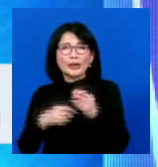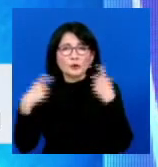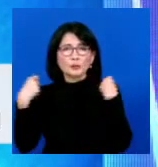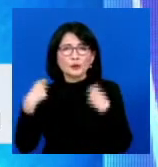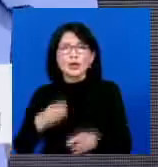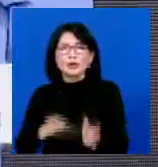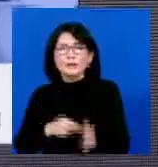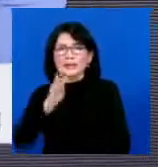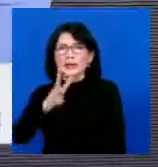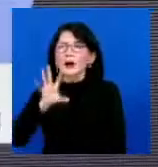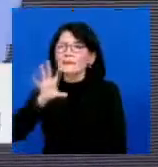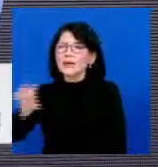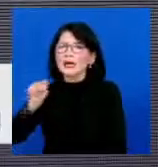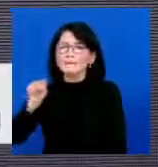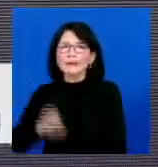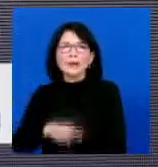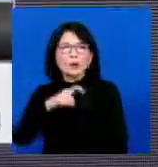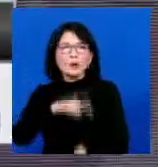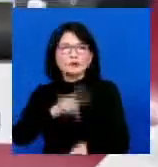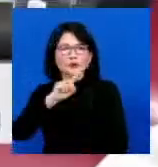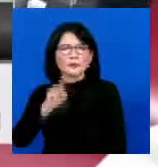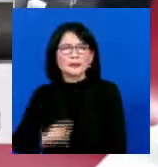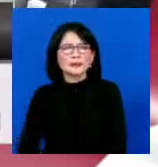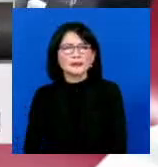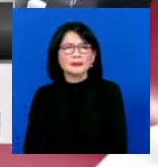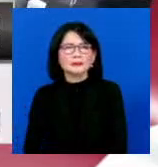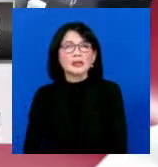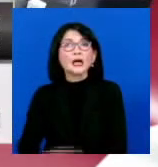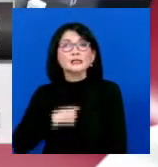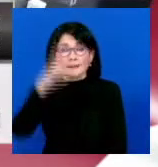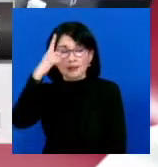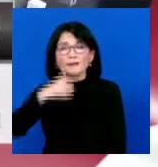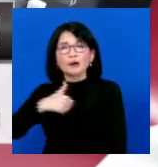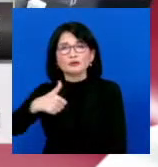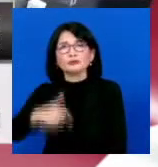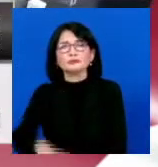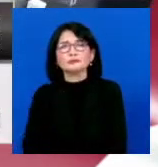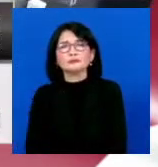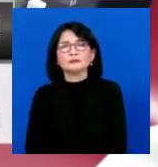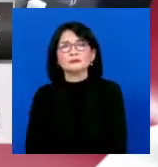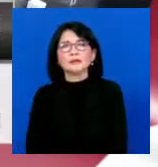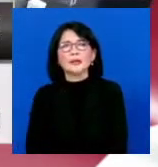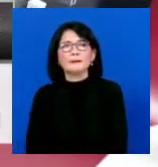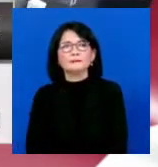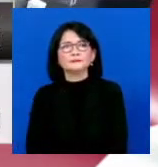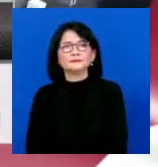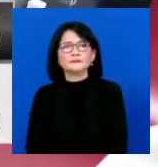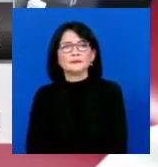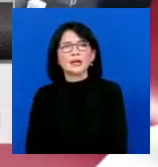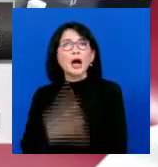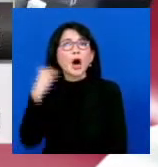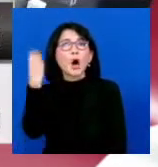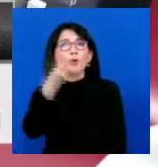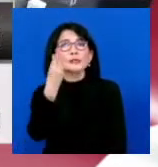menanggapi waktu anda 1 menit silakan ya Saya kira sudahudah baik eh wisata ini